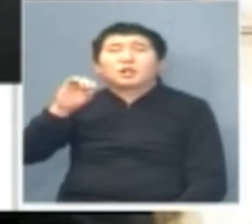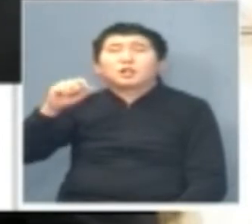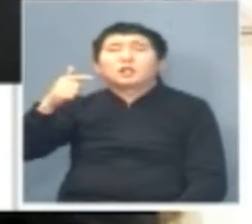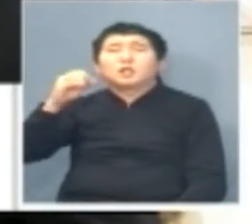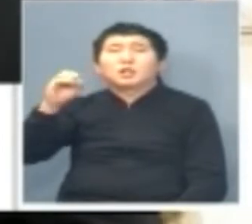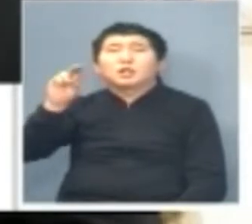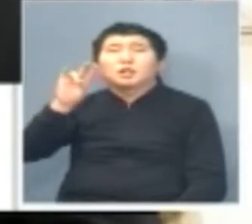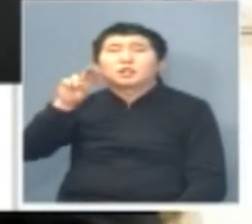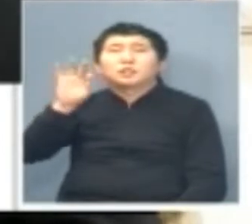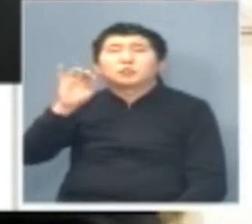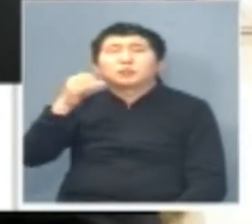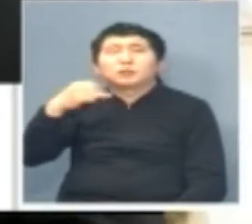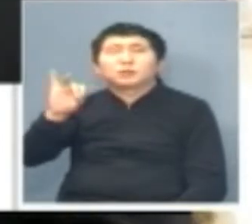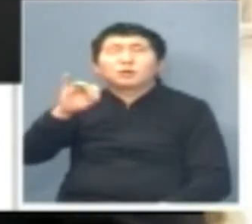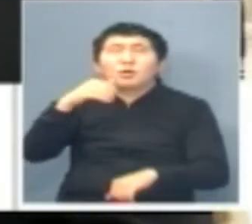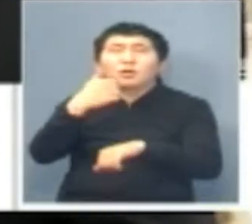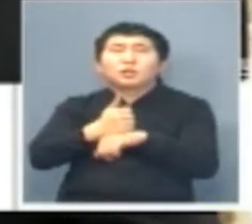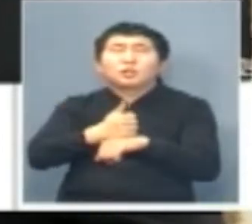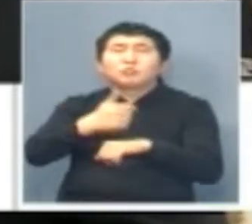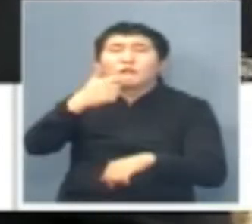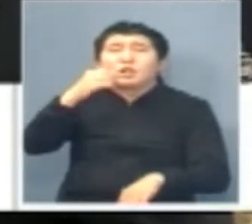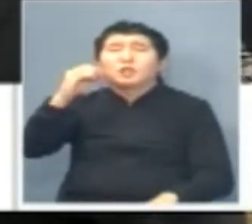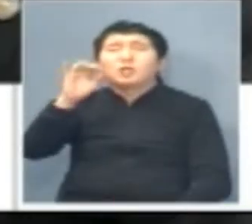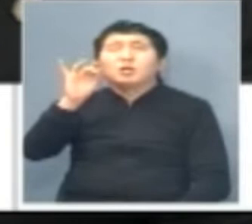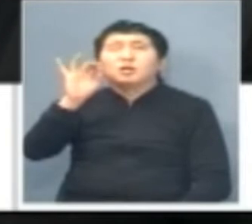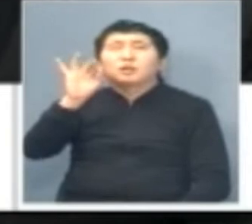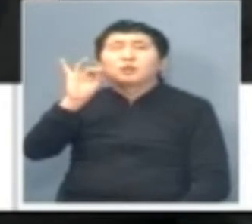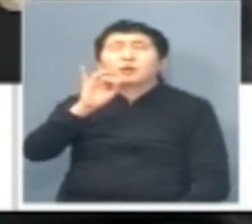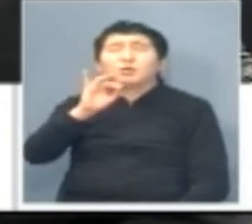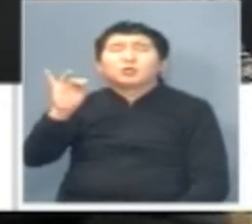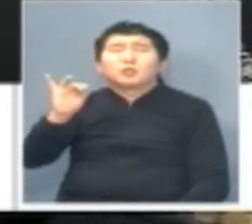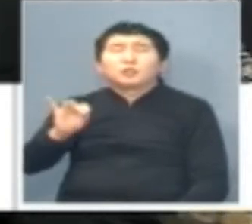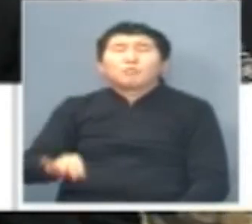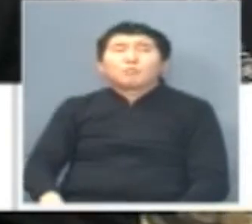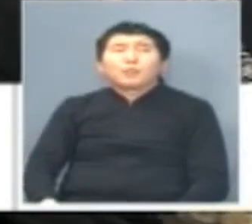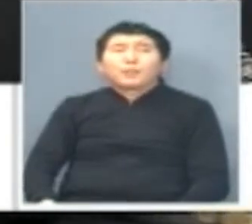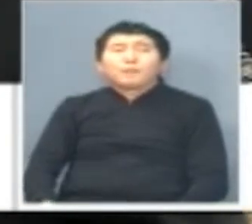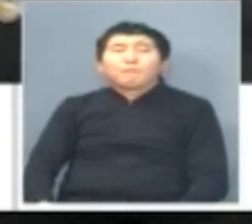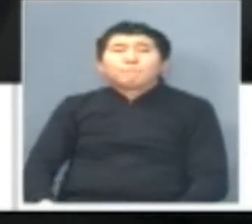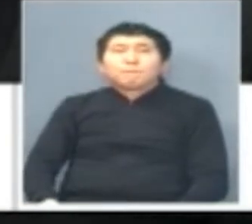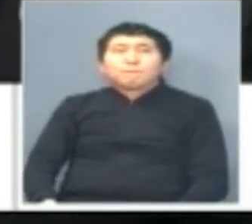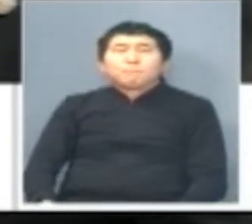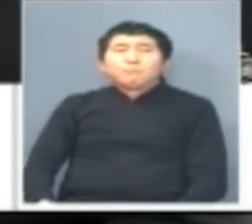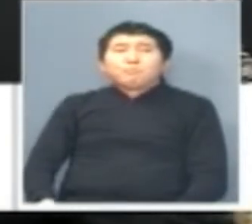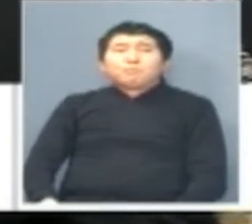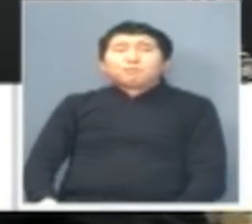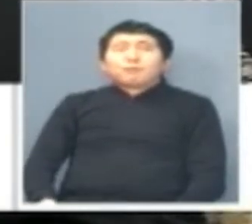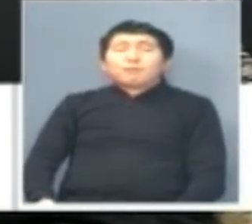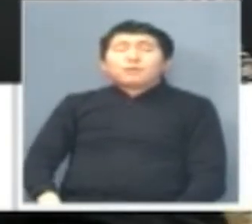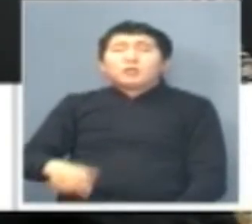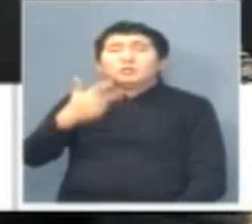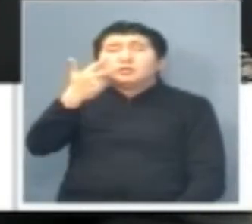жизненном пути главных героев не перипетиях встречающихся на их пути центральной сюжетной линии взаимоотношения 3